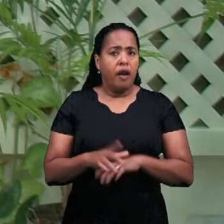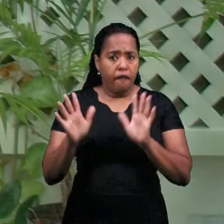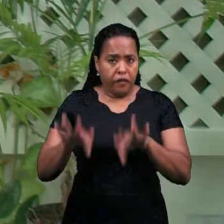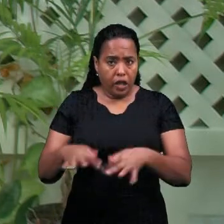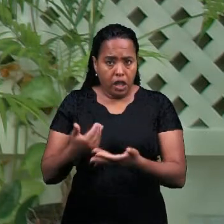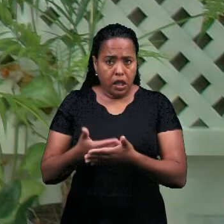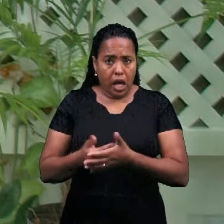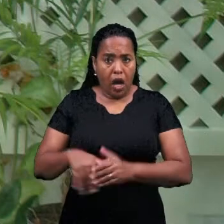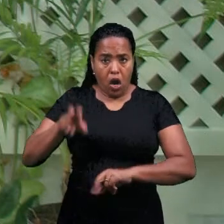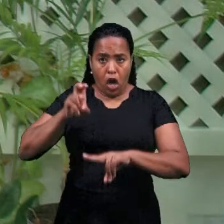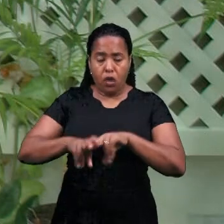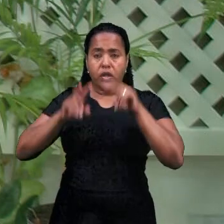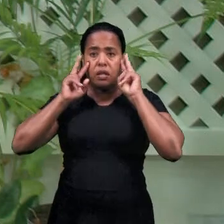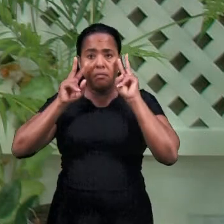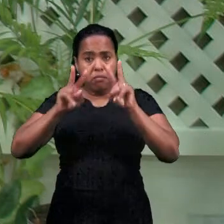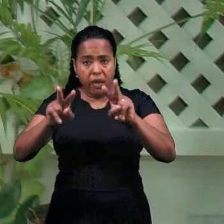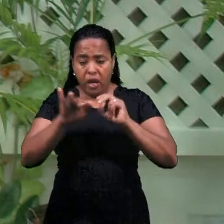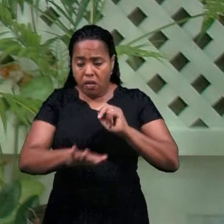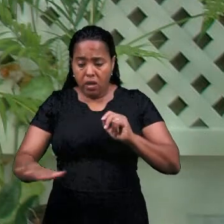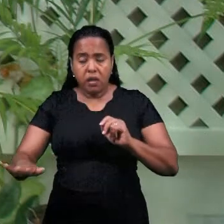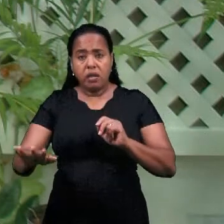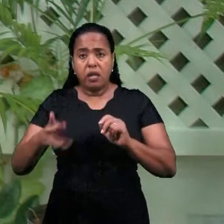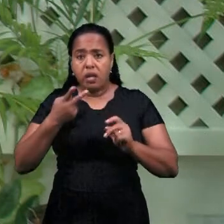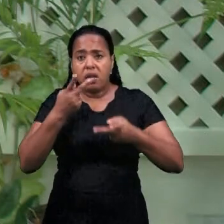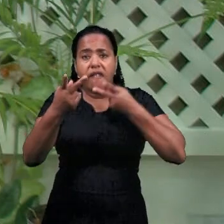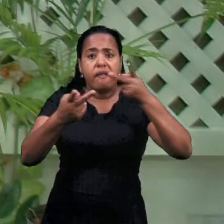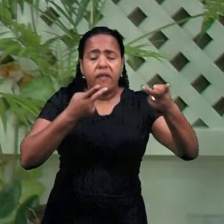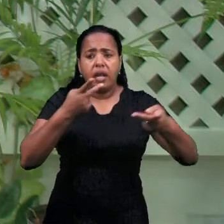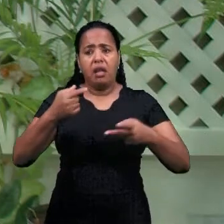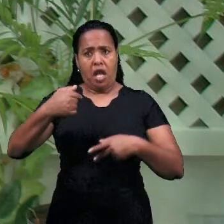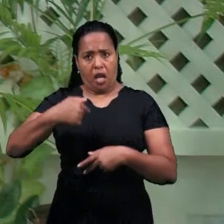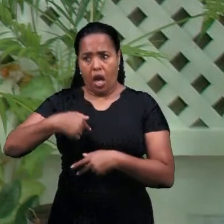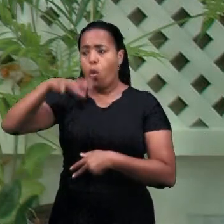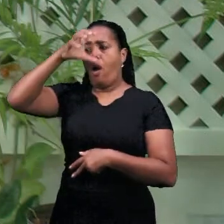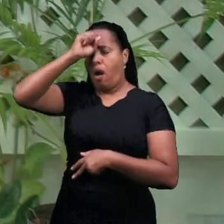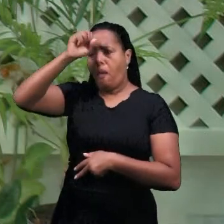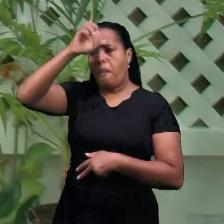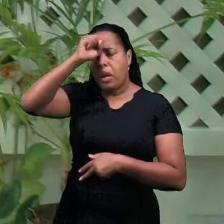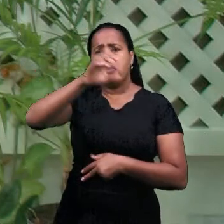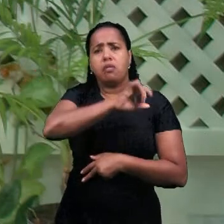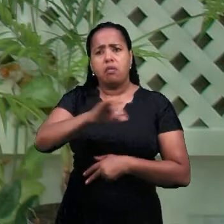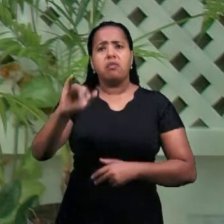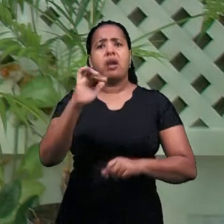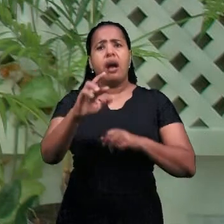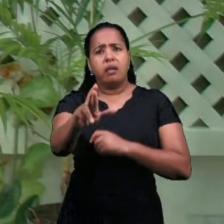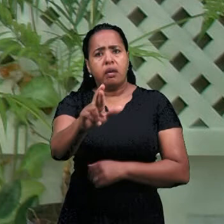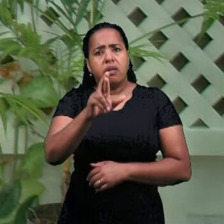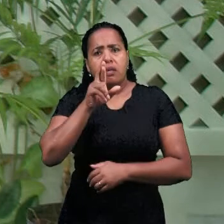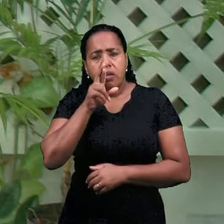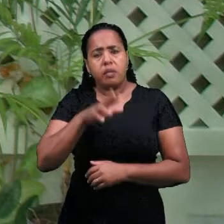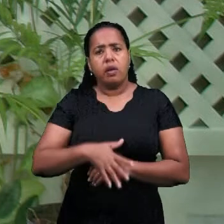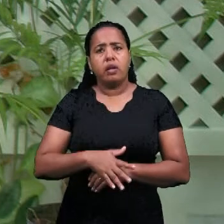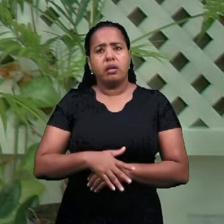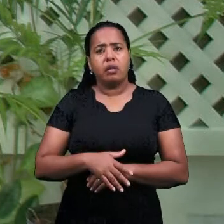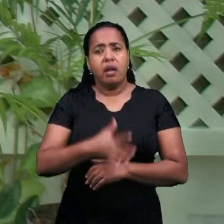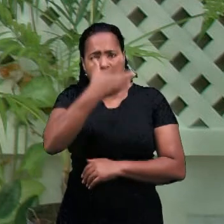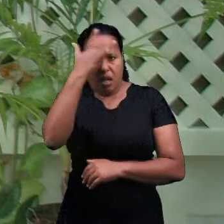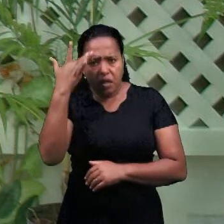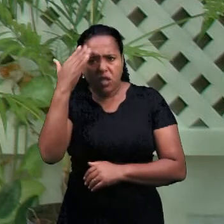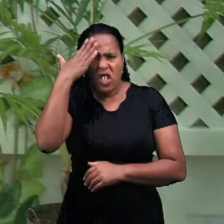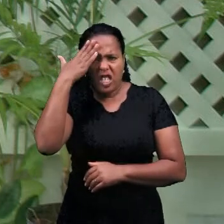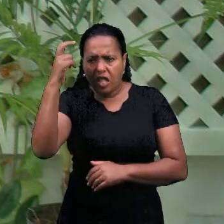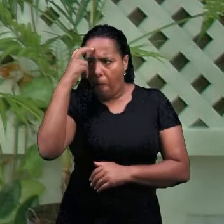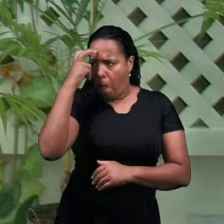finir ici, je m'assois pour entendre ce que les enfants disent et j'apprends avec elles. Et quelques-uns qui jugent